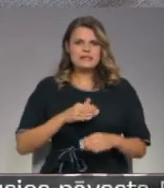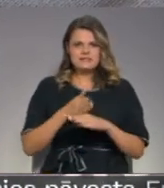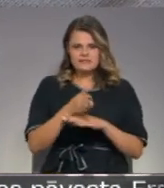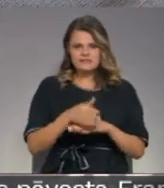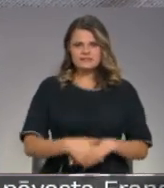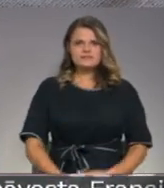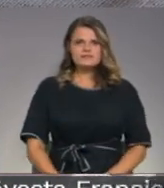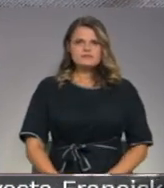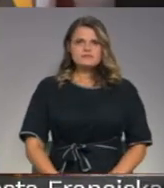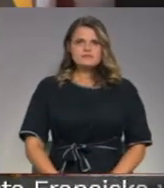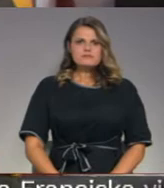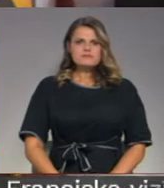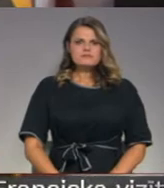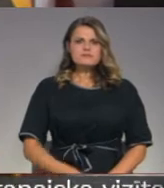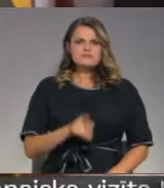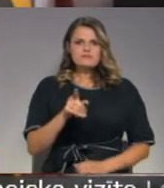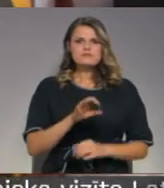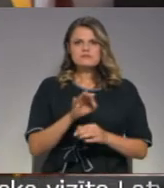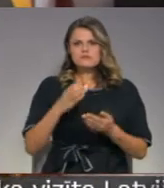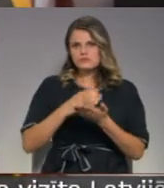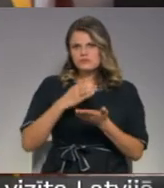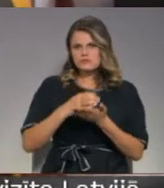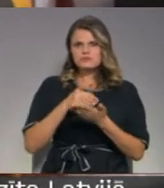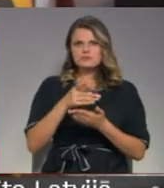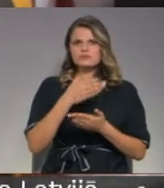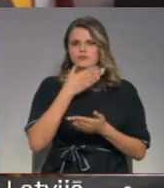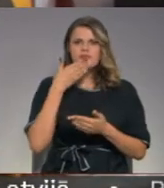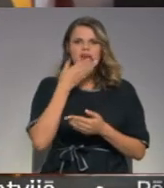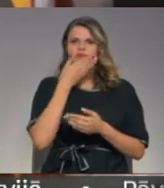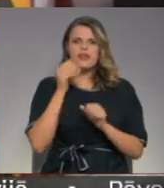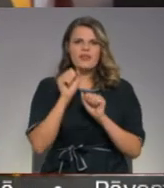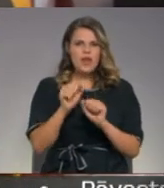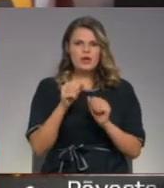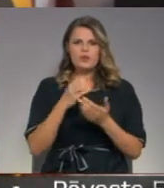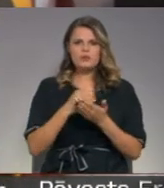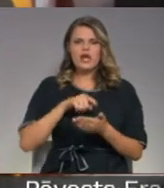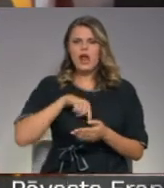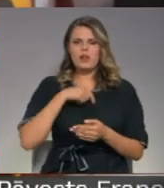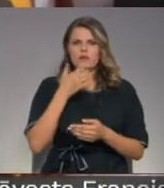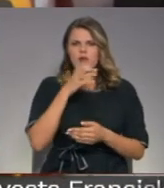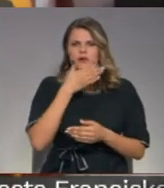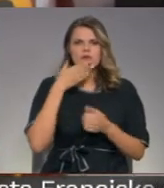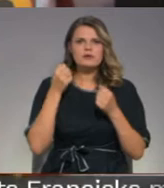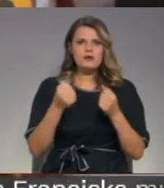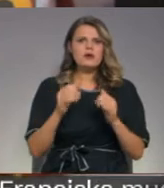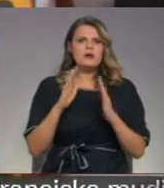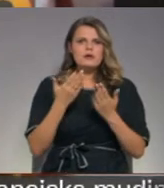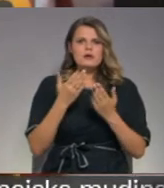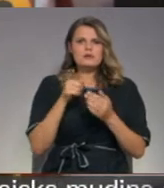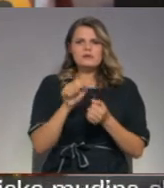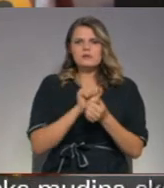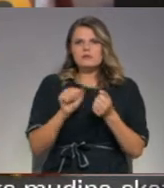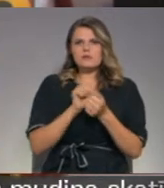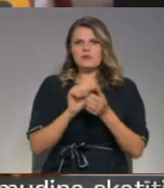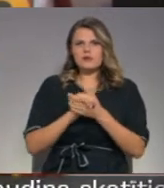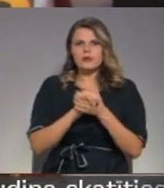vizītes. Tāds bambusa krūzītes, kas ir, nav gluži termokrūzītes, jo viņas neuztur ilgstošu karstumu, bet arī tāds ekoloģiskāks un